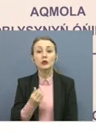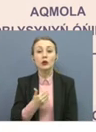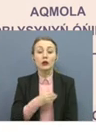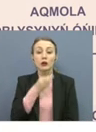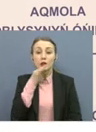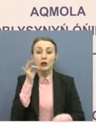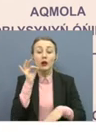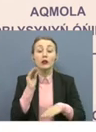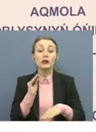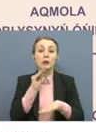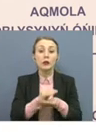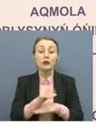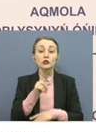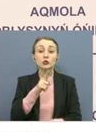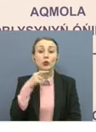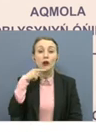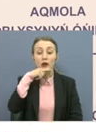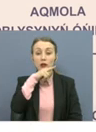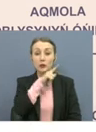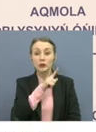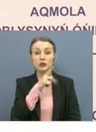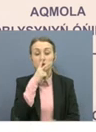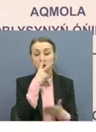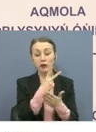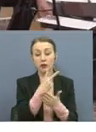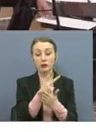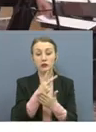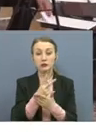малды өрістетіп, бағу жүйесі де қарастырылуда.